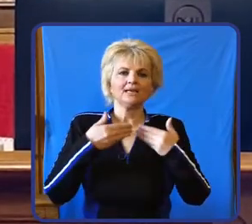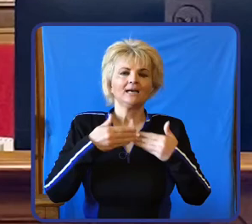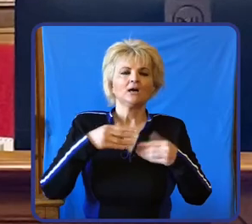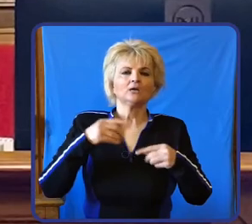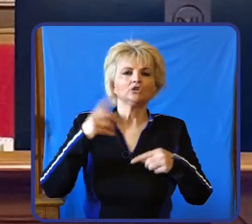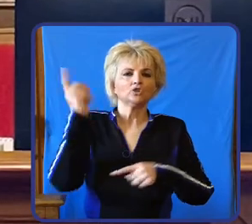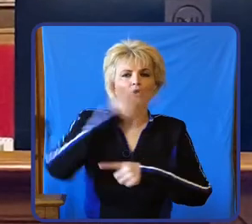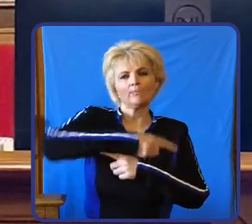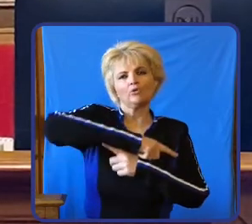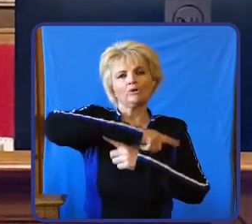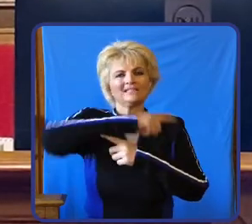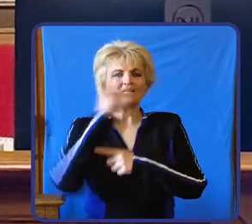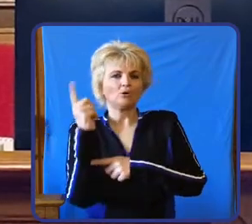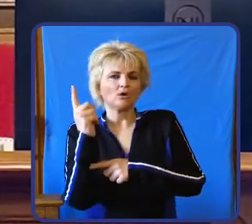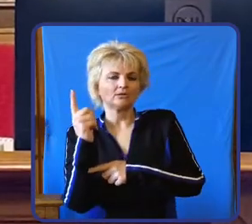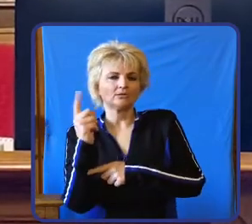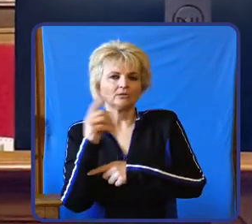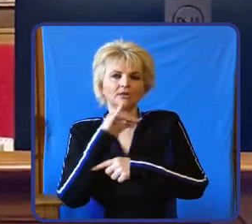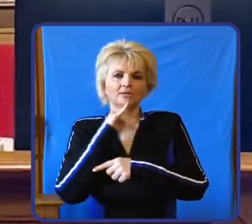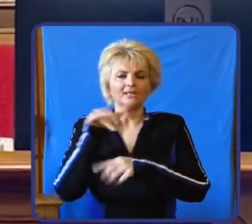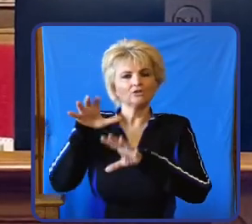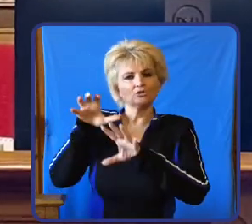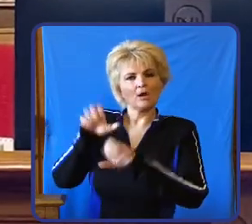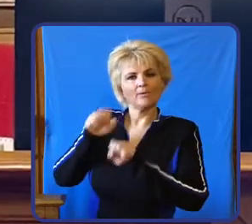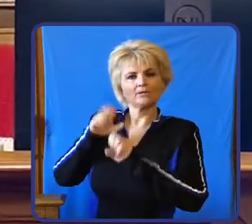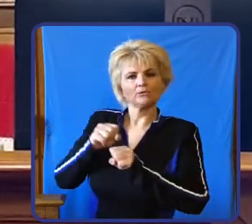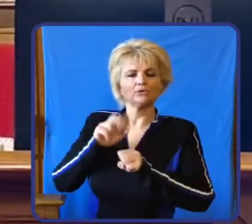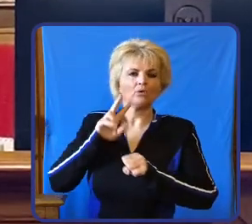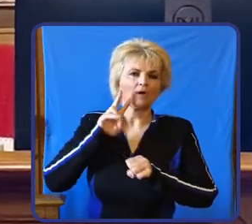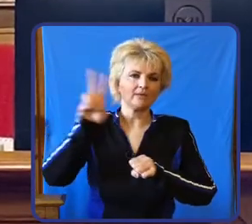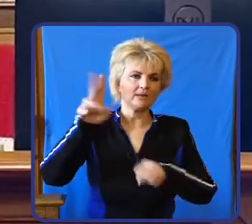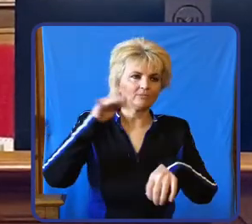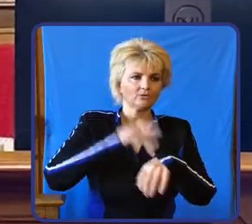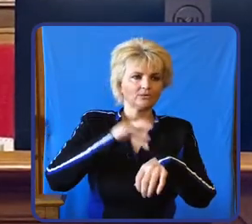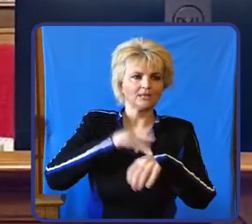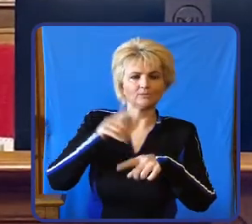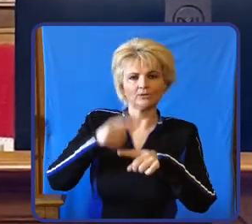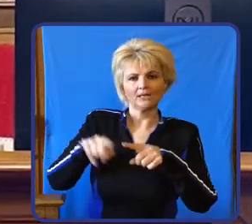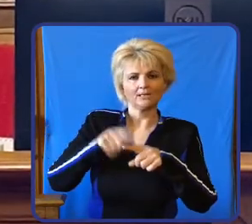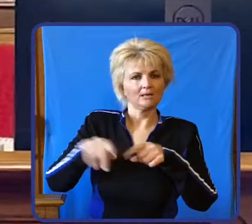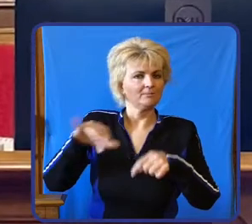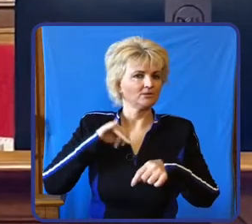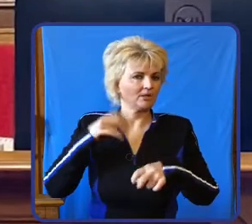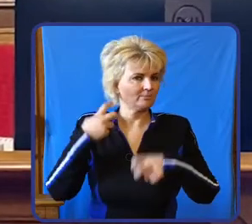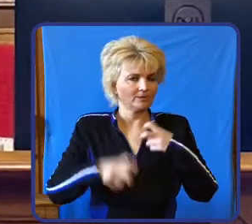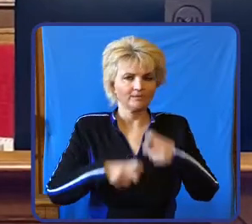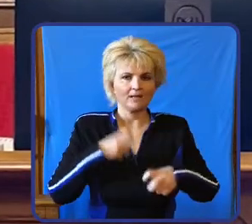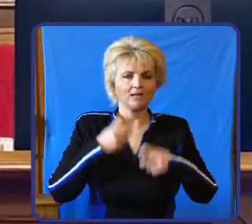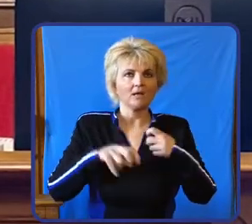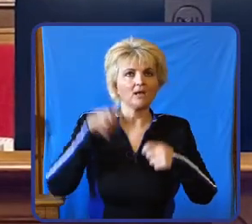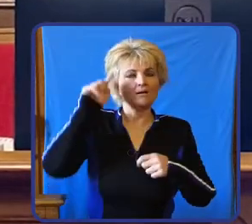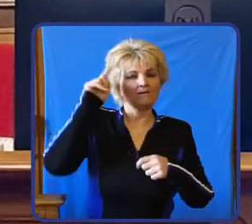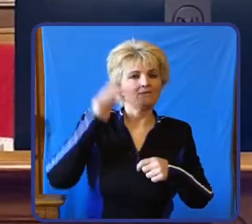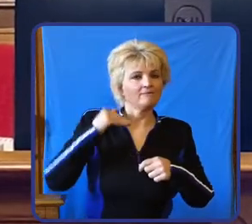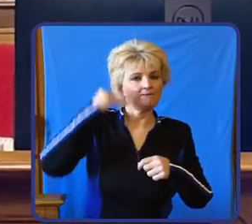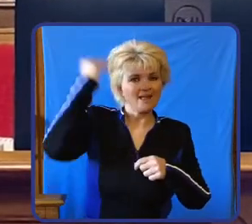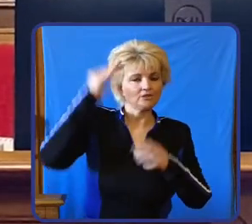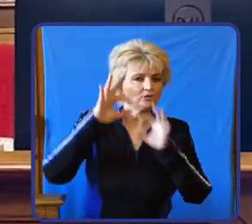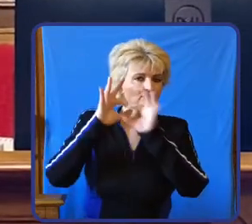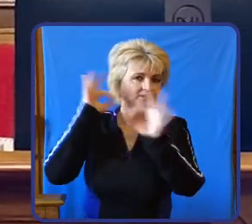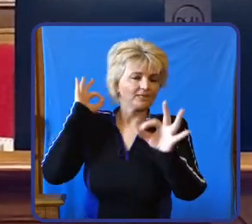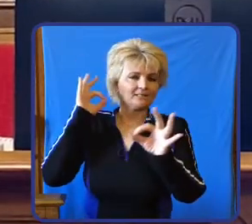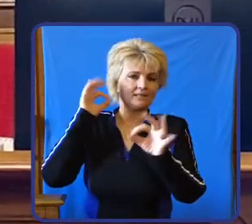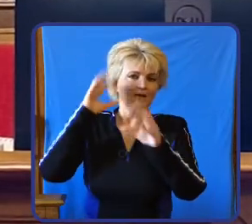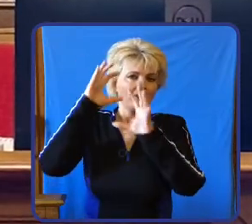biztonsági problémát jelent, nincsen kapaszkodó a tramtrén középső részében, biztonsági problémát jelent, leszakadó felsővezeték, tönkrevendő